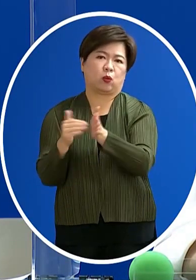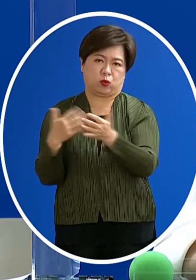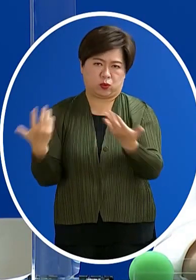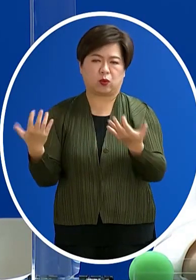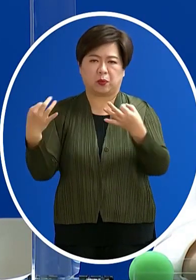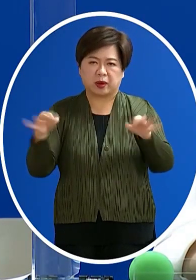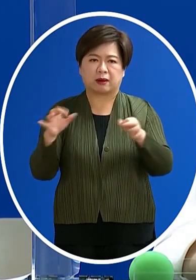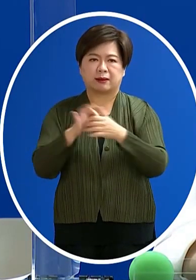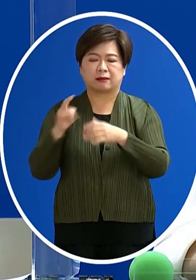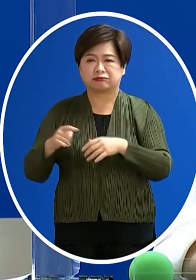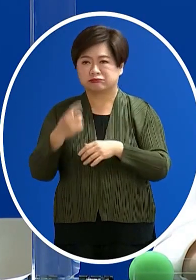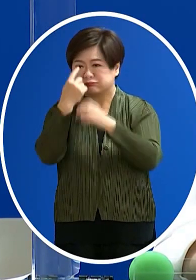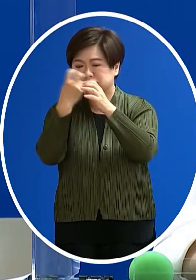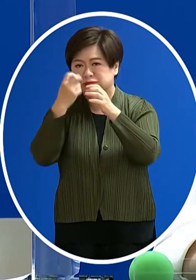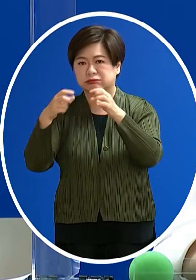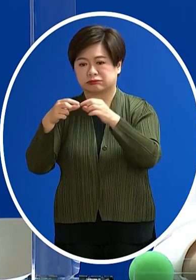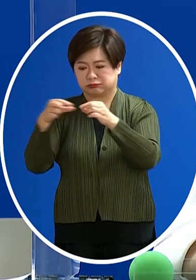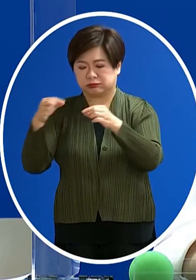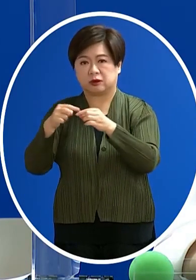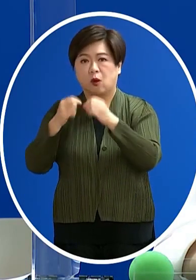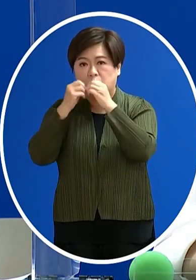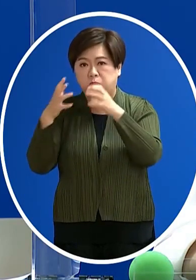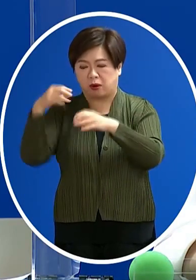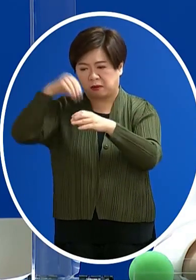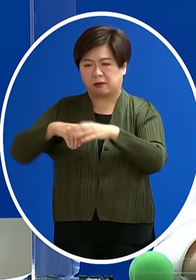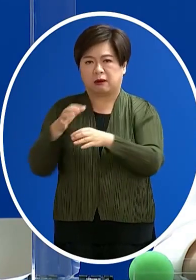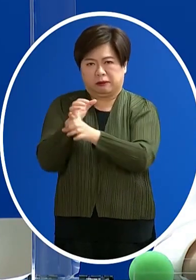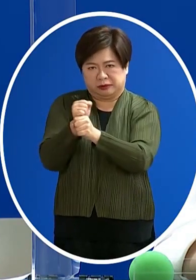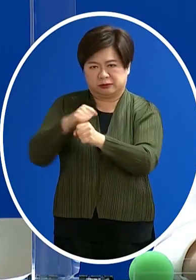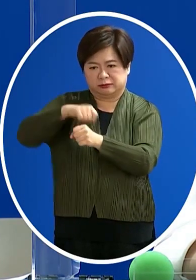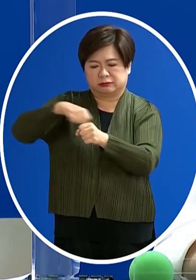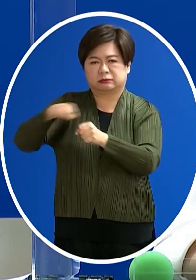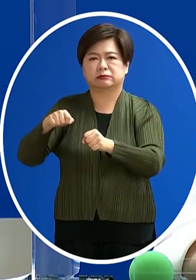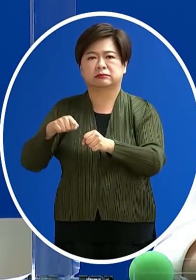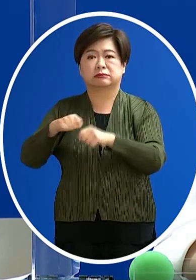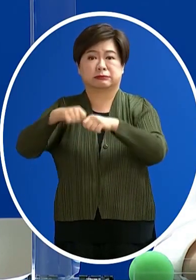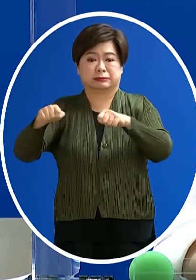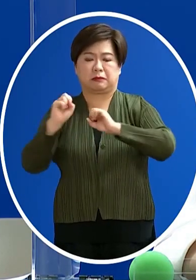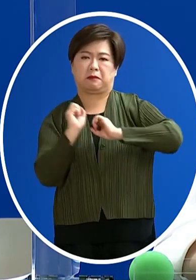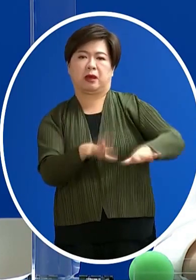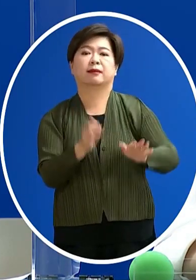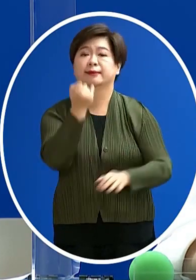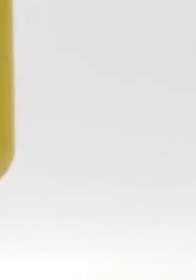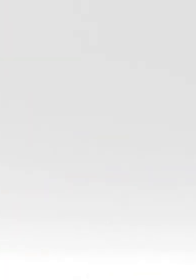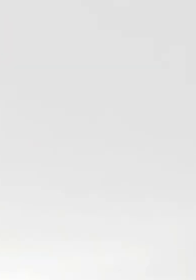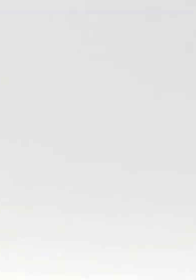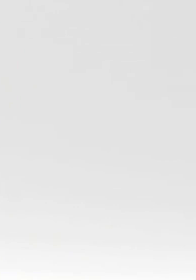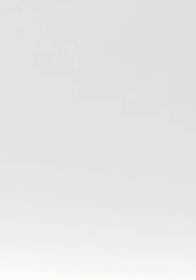剂跟试剂棒的部分，就用塑胶袋密封包妥，那一般垃圾处理啊。以上。